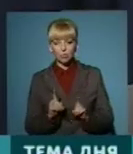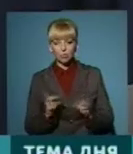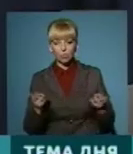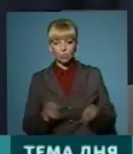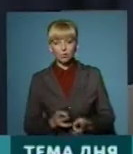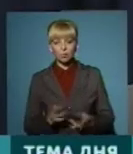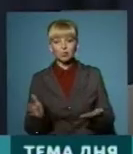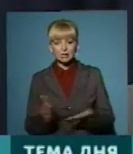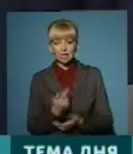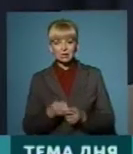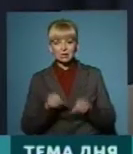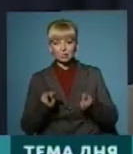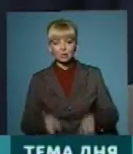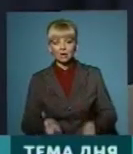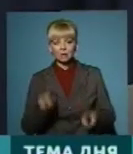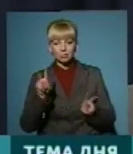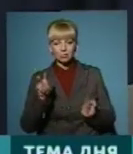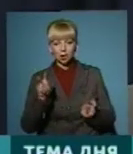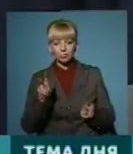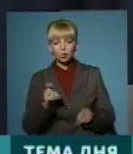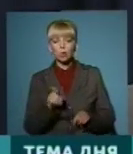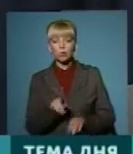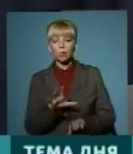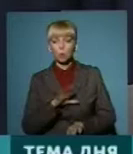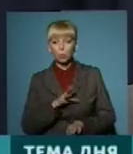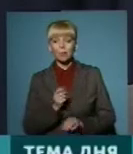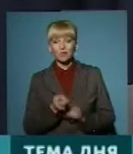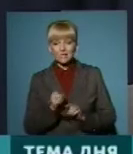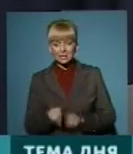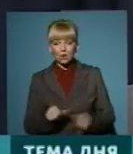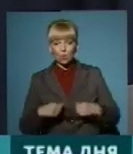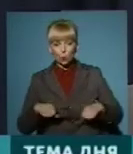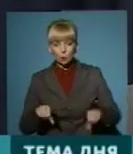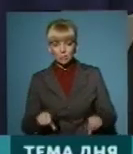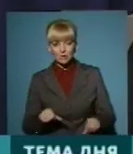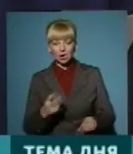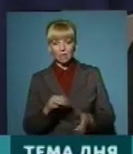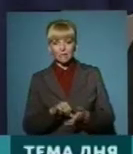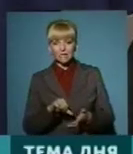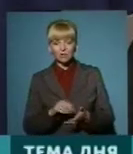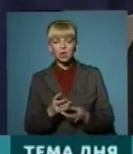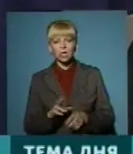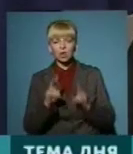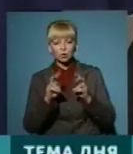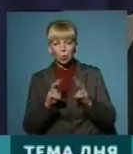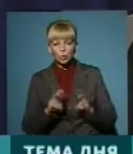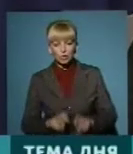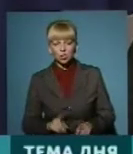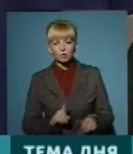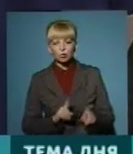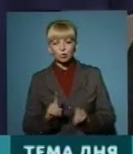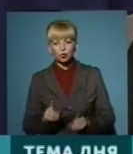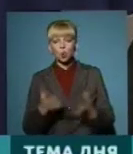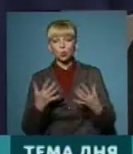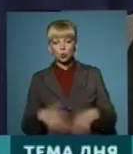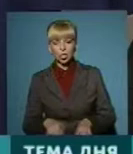потрібно зняти оцей спеціальний статус? Чи ви були в цій комісії представником, яке досліджувало, що